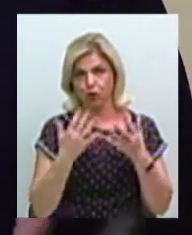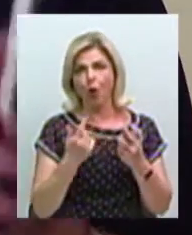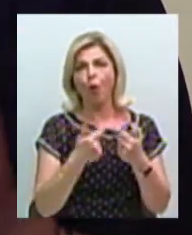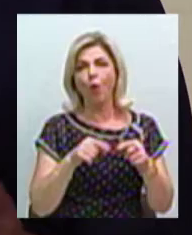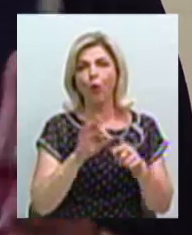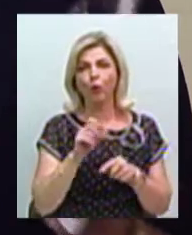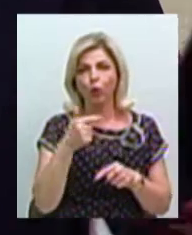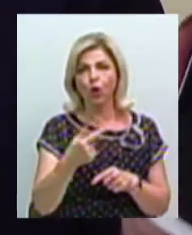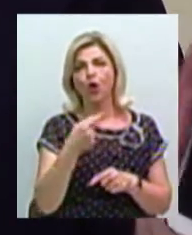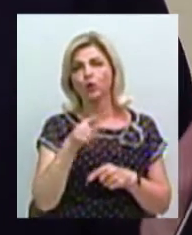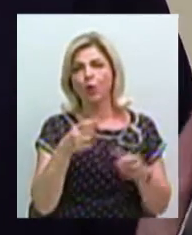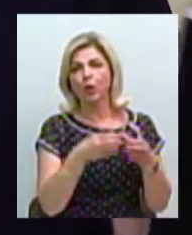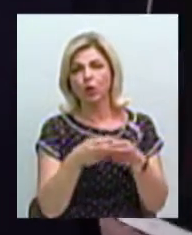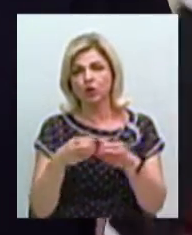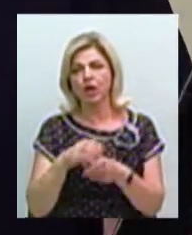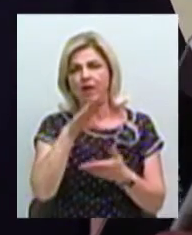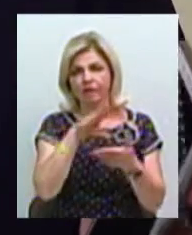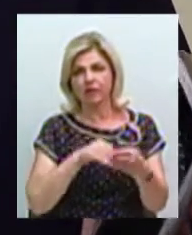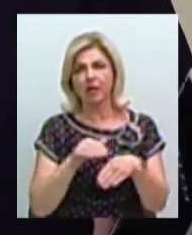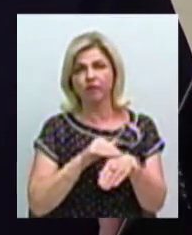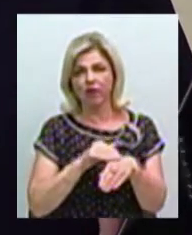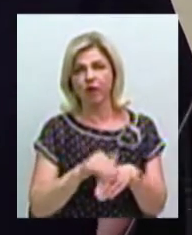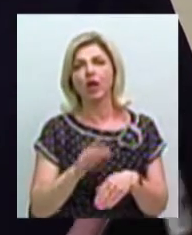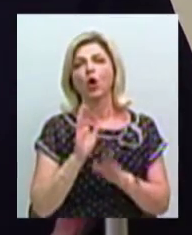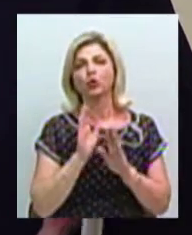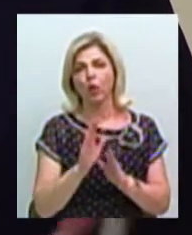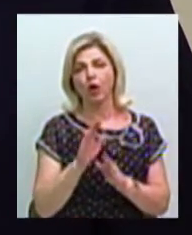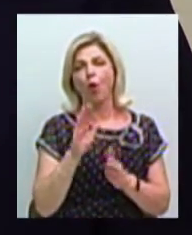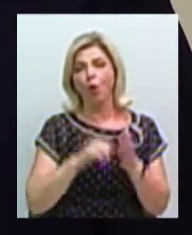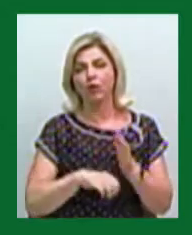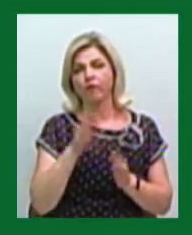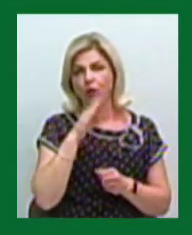номер дільниці, всі прізвища, підводи. Куди бюлетень змінив тільки колір.